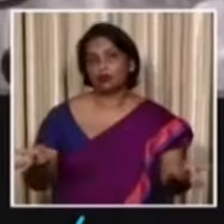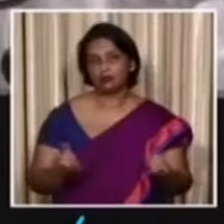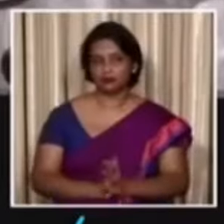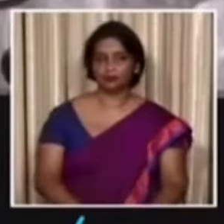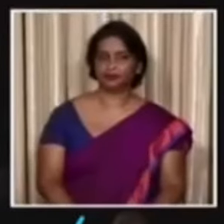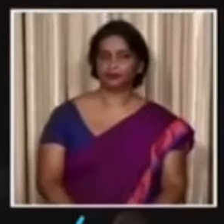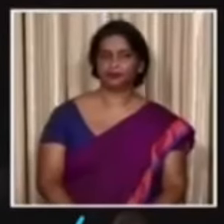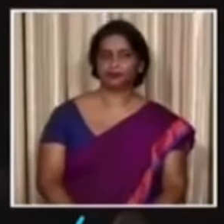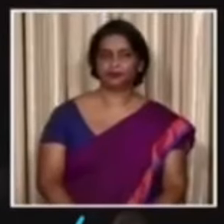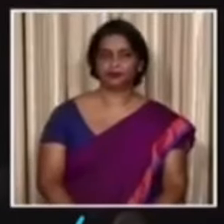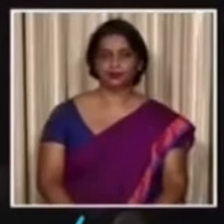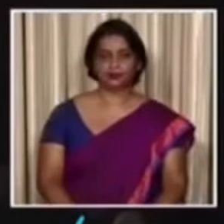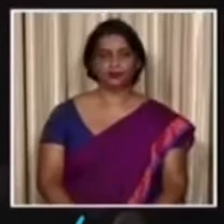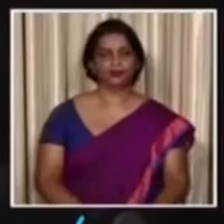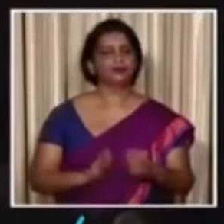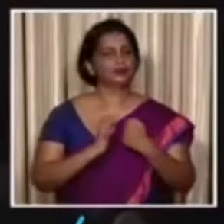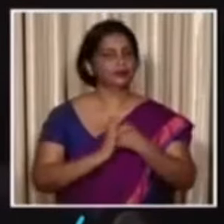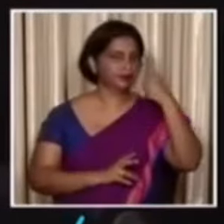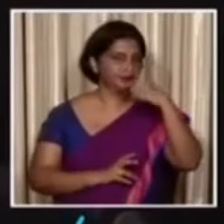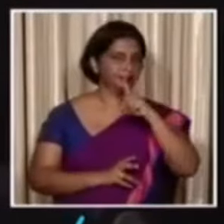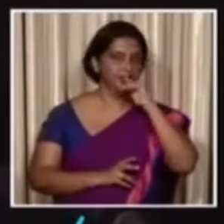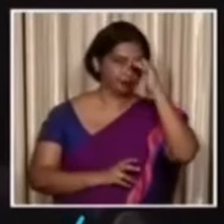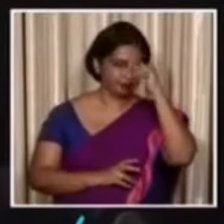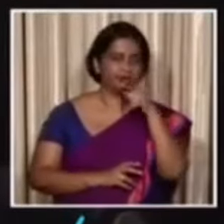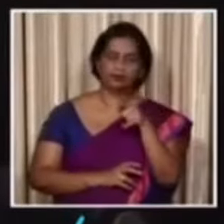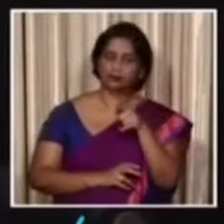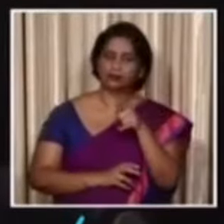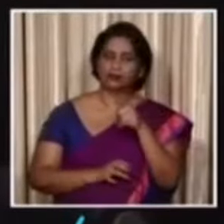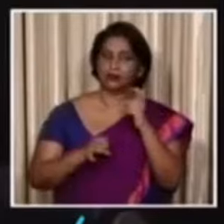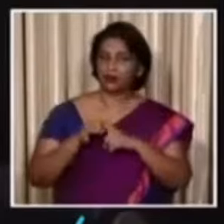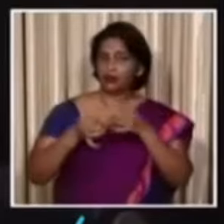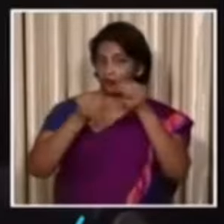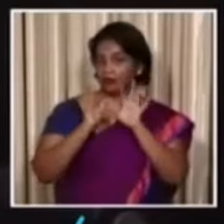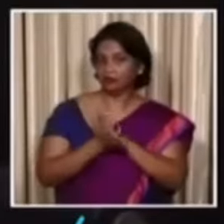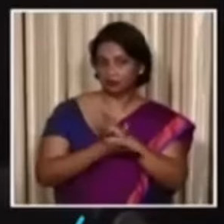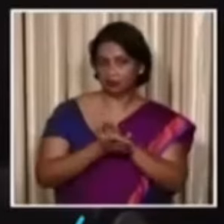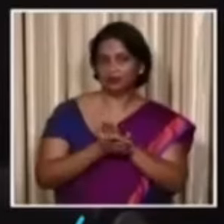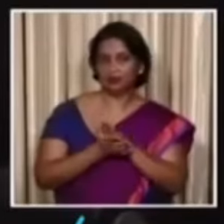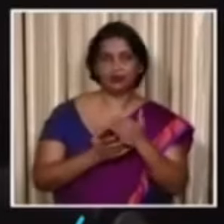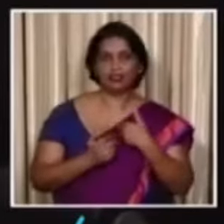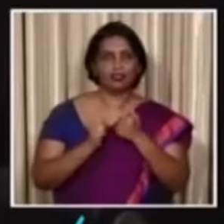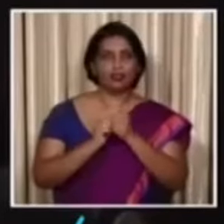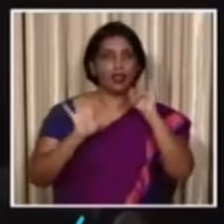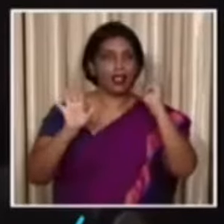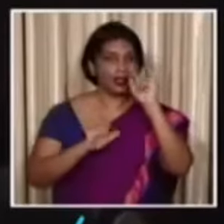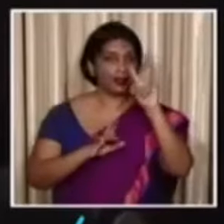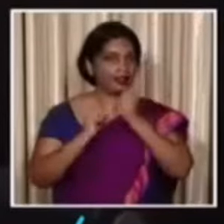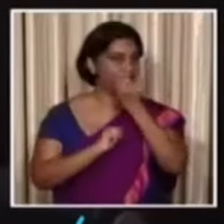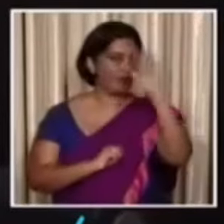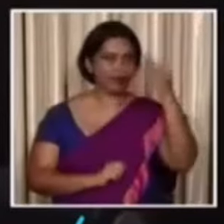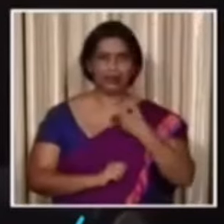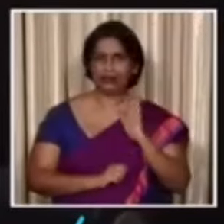කැමති ඔබතුමාගෙන්. ගරු නියෝජ්‍ය කතානායකතුමනි, මම හිතන්නේ තුමා ප්‍රශ්නේ නිවැරදි කළ යුතුයි. මම සේවකයන් 62ක් ඉවත් කළා